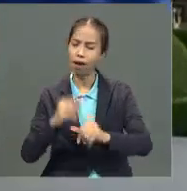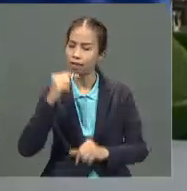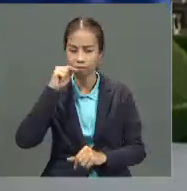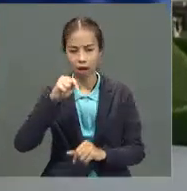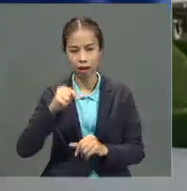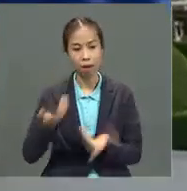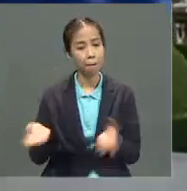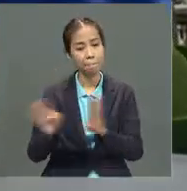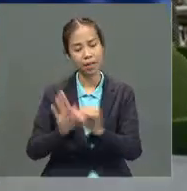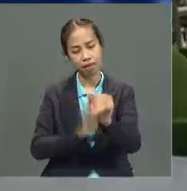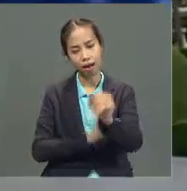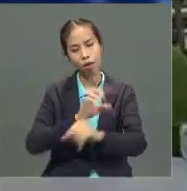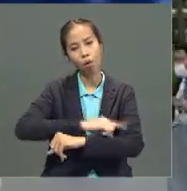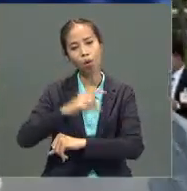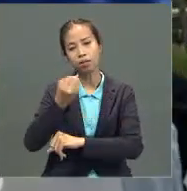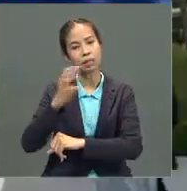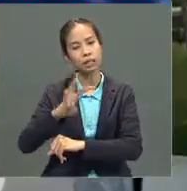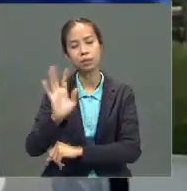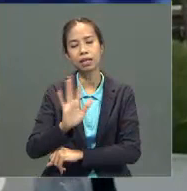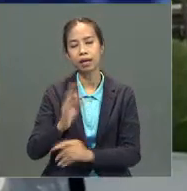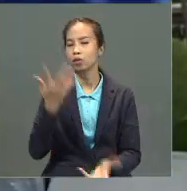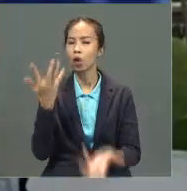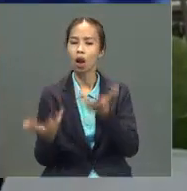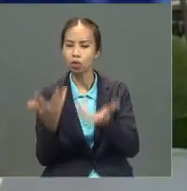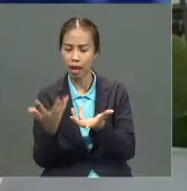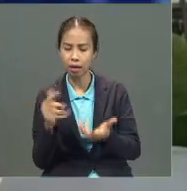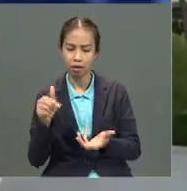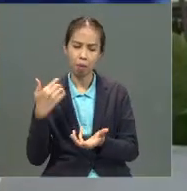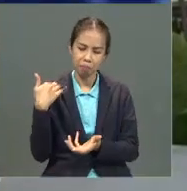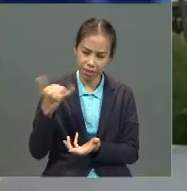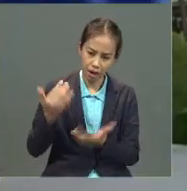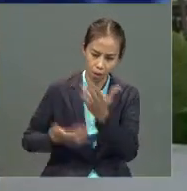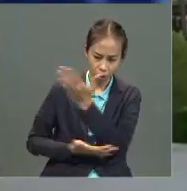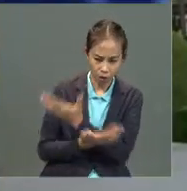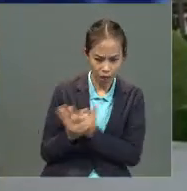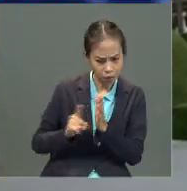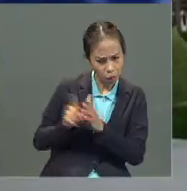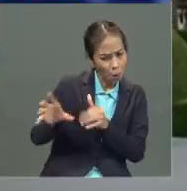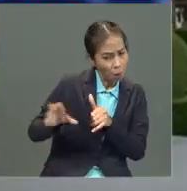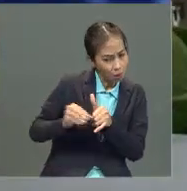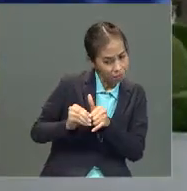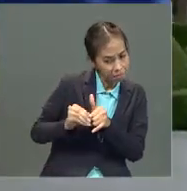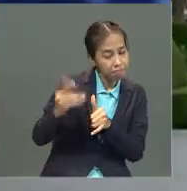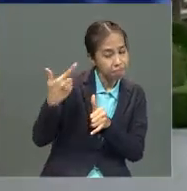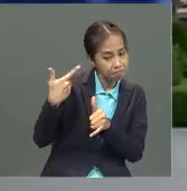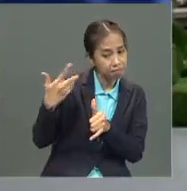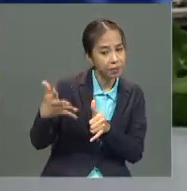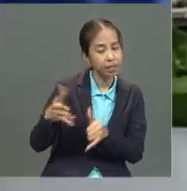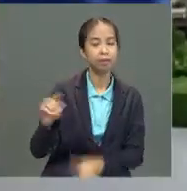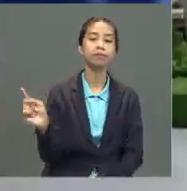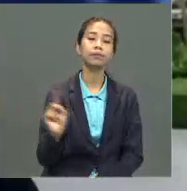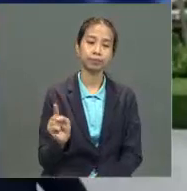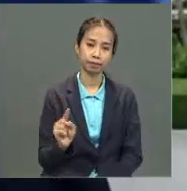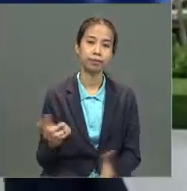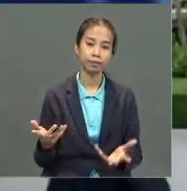วันดูตามสถานการณ์ครับว่าความเสี่ยงไปสัมผัสกับผู้ที่มีโอกาสติดโร